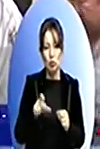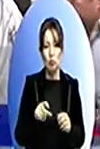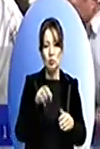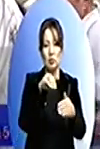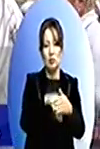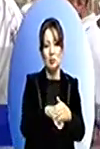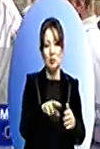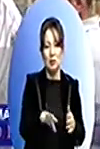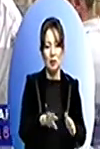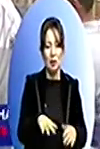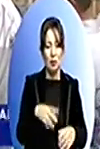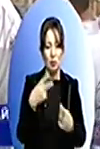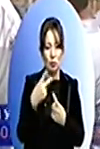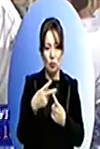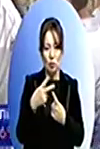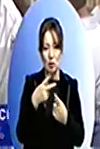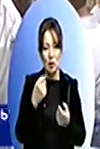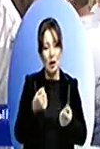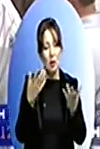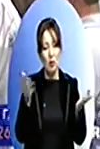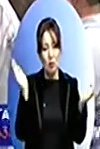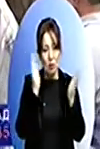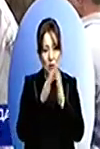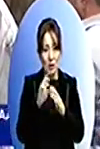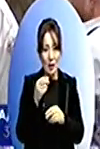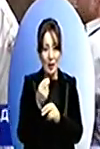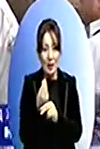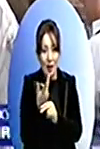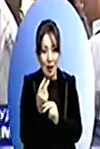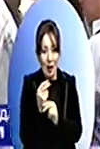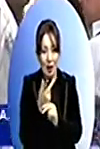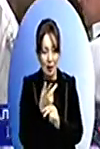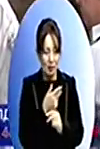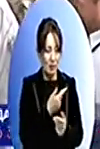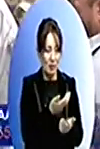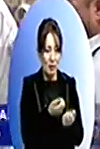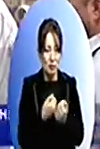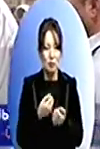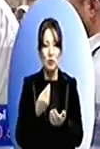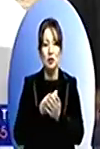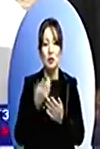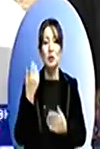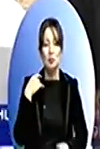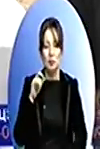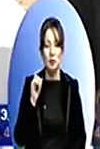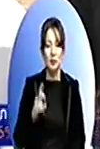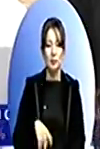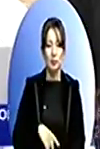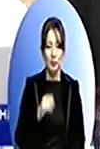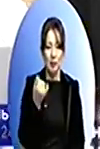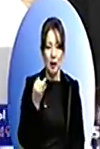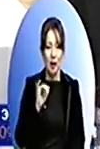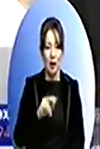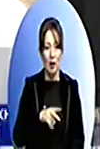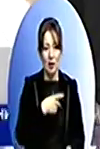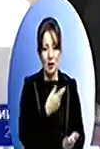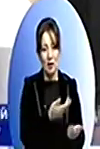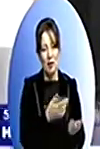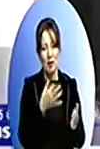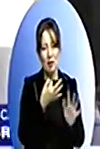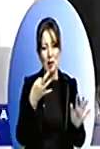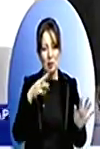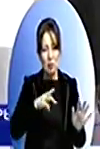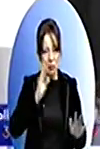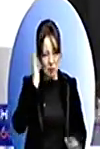тавьдсан телевизор гардгаа нэг 21 лааны гэрэлшгийн бивнээс авсан юм л юм та байгаа юм. Айлас одоо нэг 800 гаруй